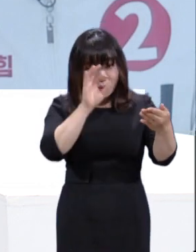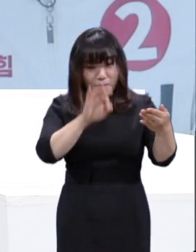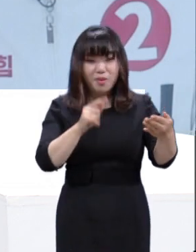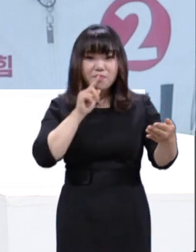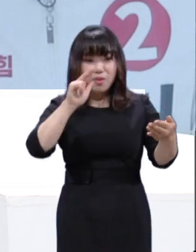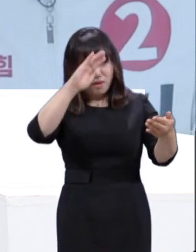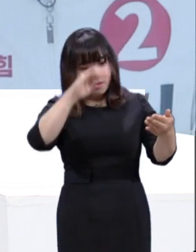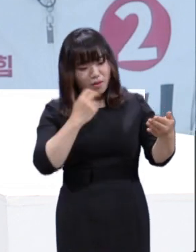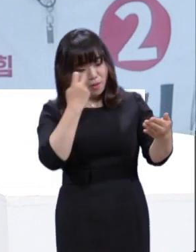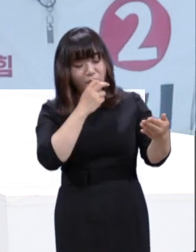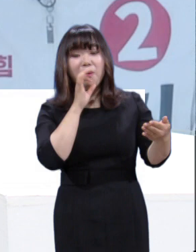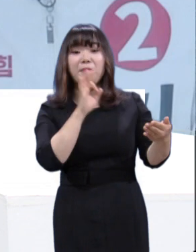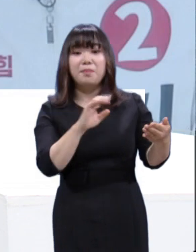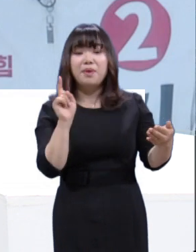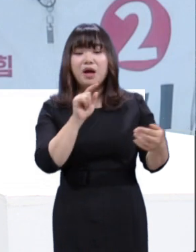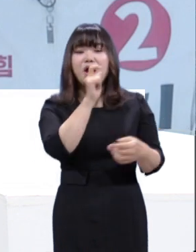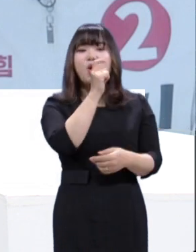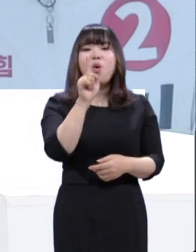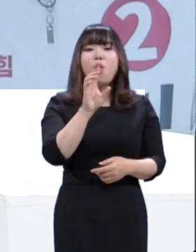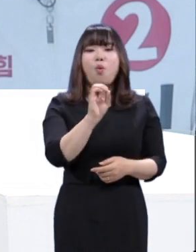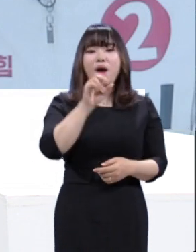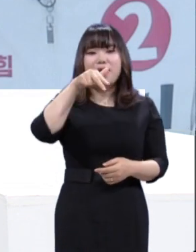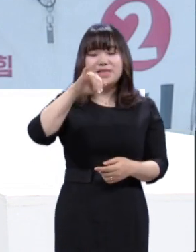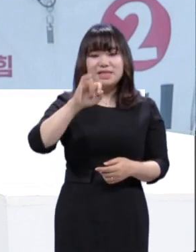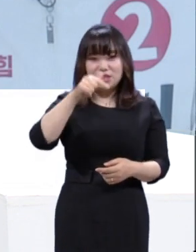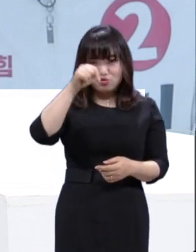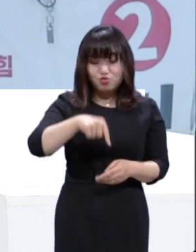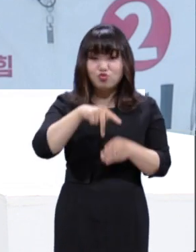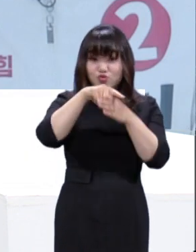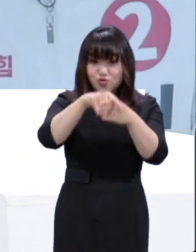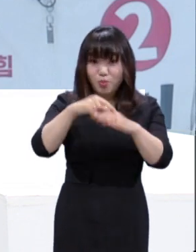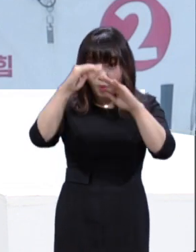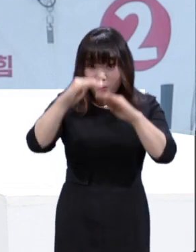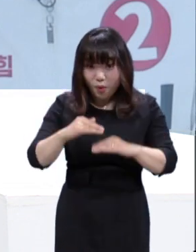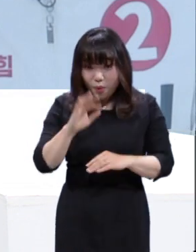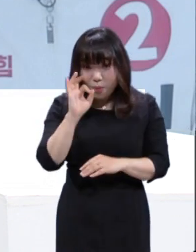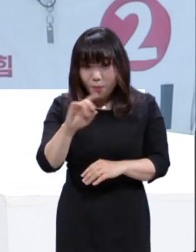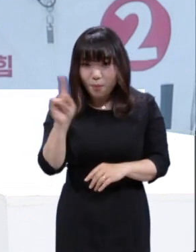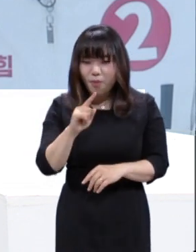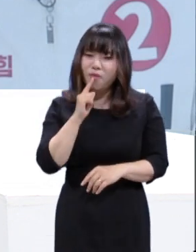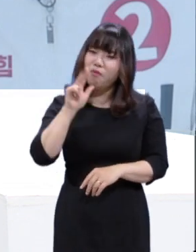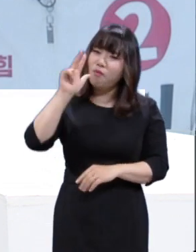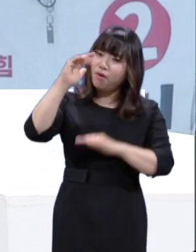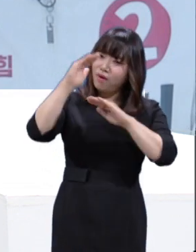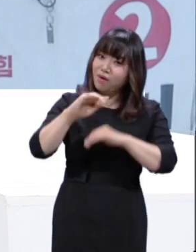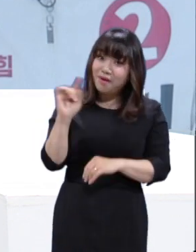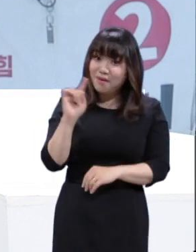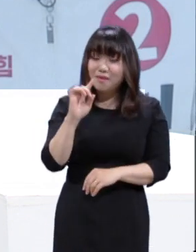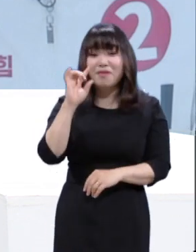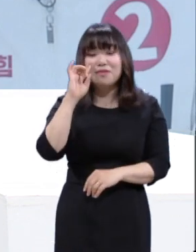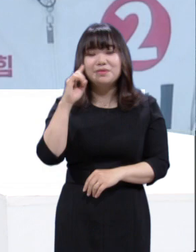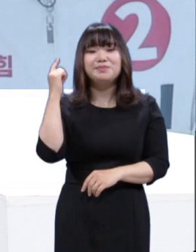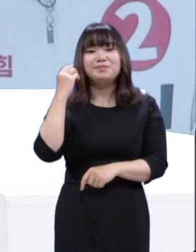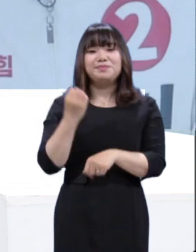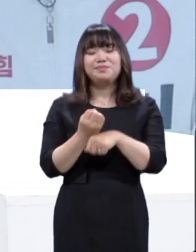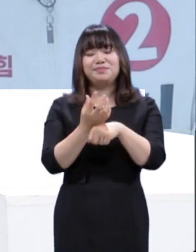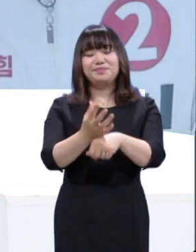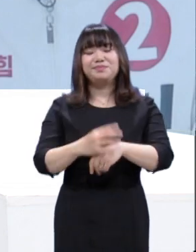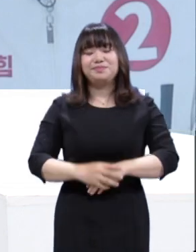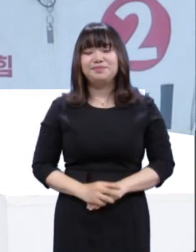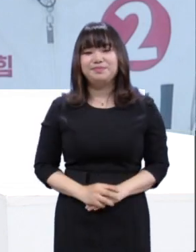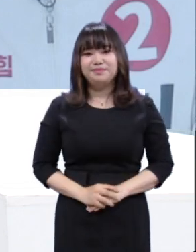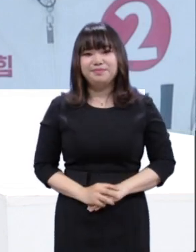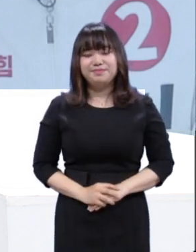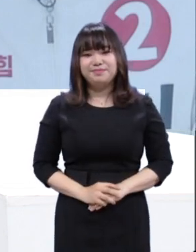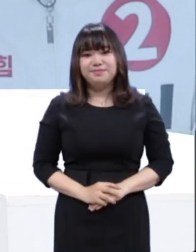공약도 살펴봤는데요. 광진구청장 선거에 나선 후보들은 주민들에게 어떤 점을 부각해 알리고 있는지 김진중 기자가